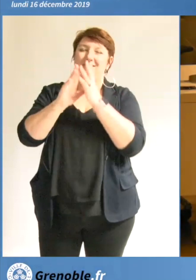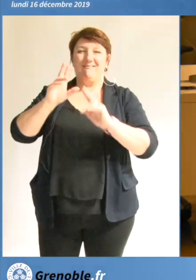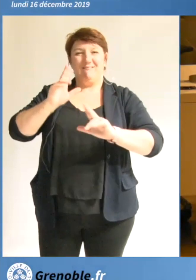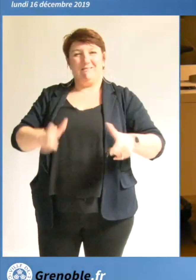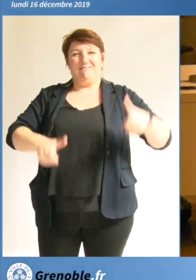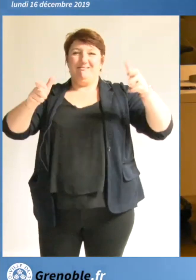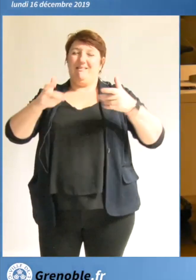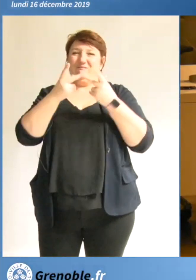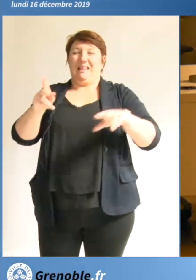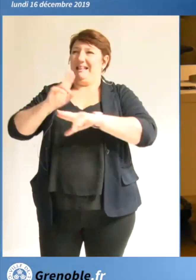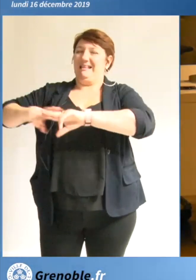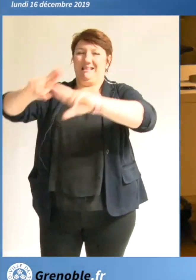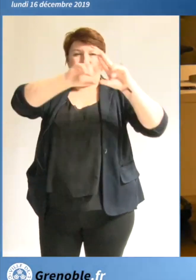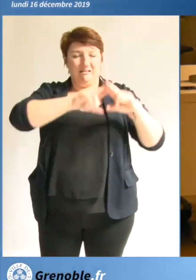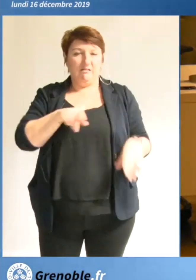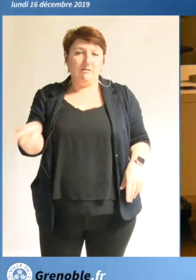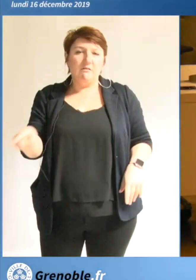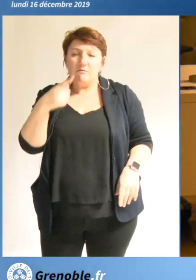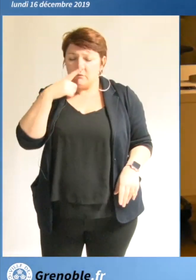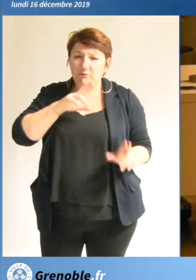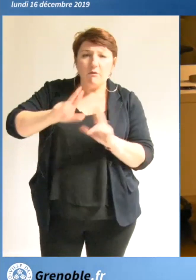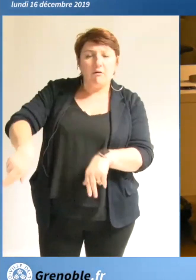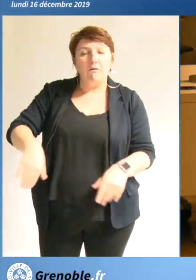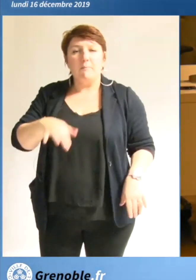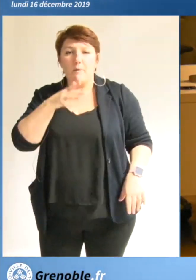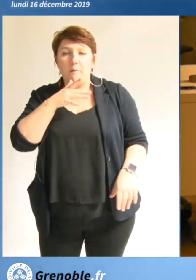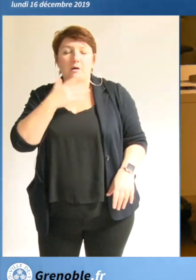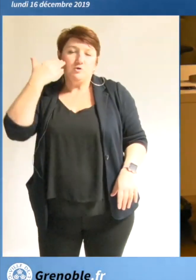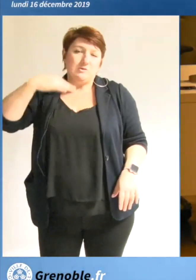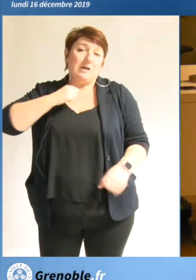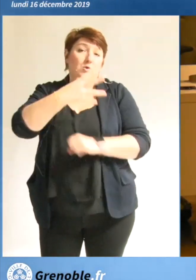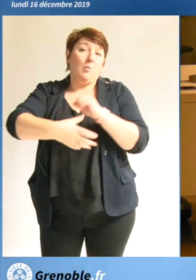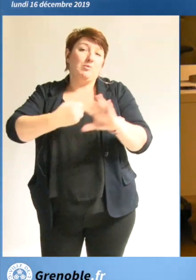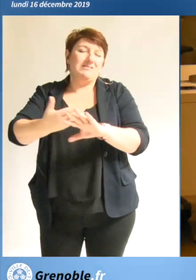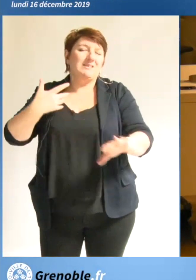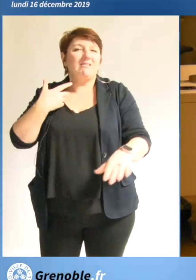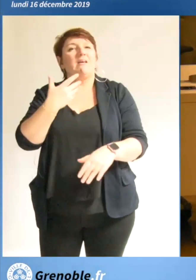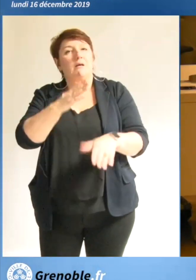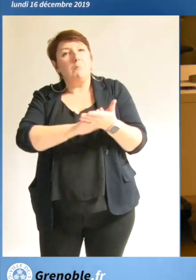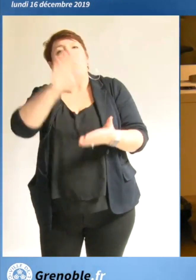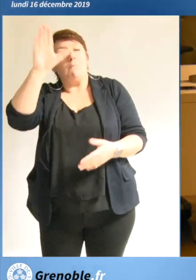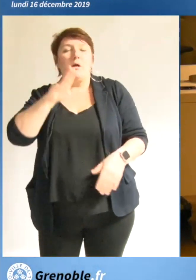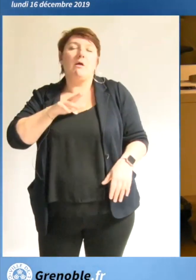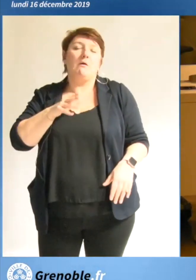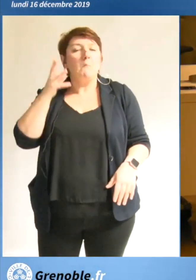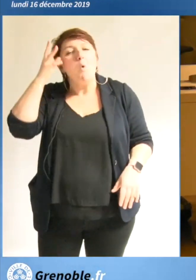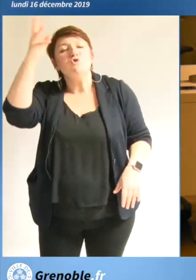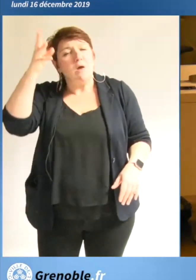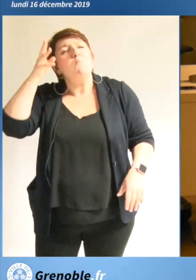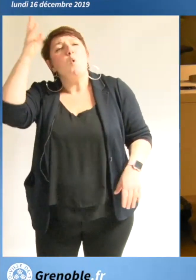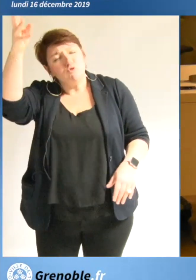le texte de mon amendement. Je sais que depuis des années, vous indiquez qu'il va y avoir un projet et